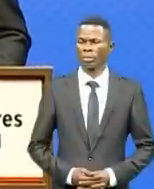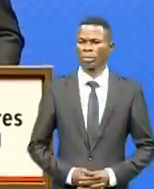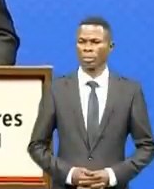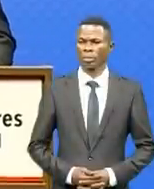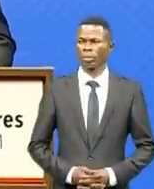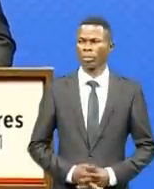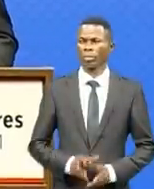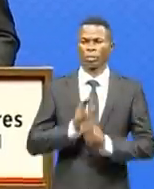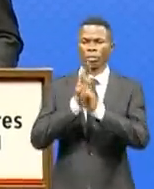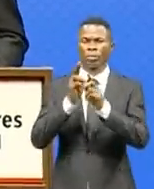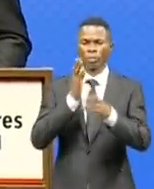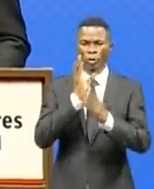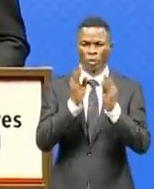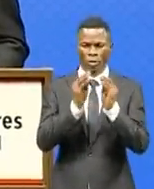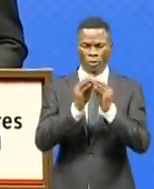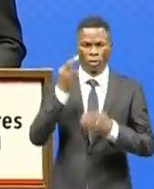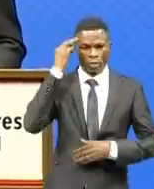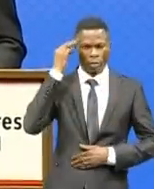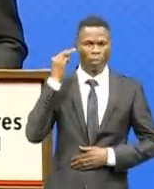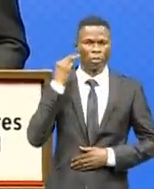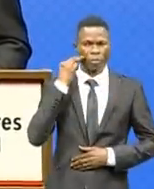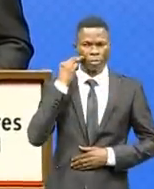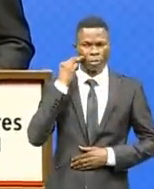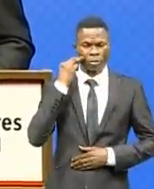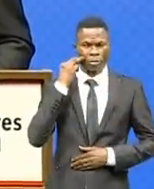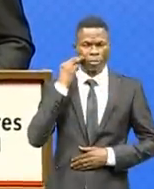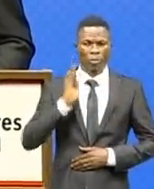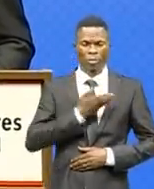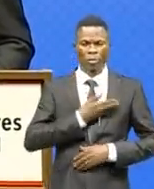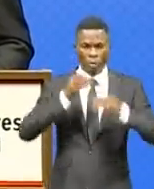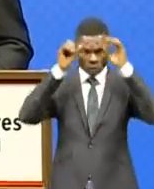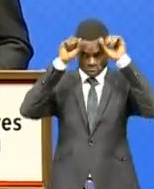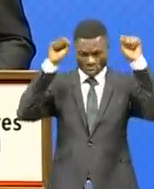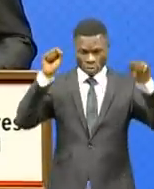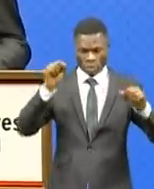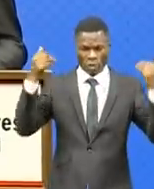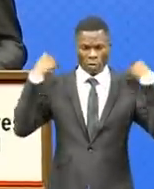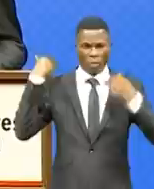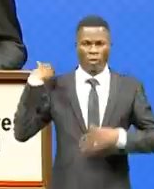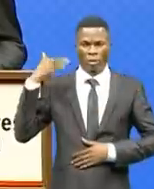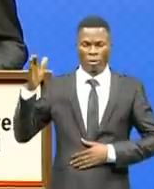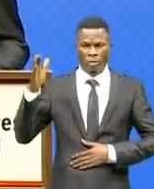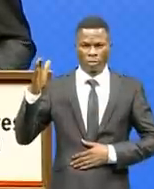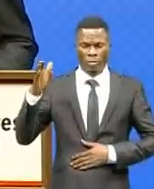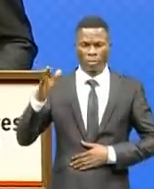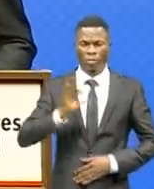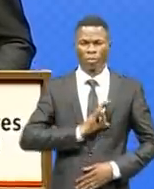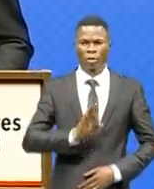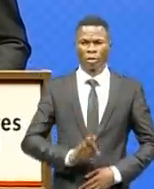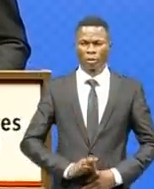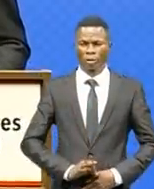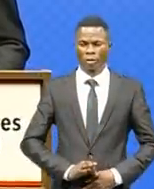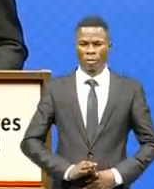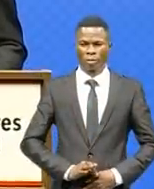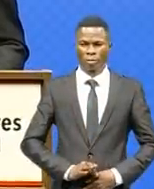Compte rendu du Conseil de ministres. Le président de la République, chef de l'État, Félix-Antoine